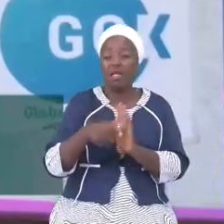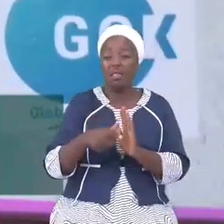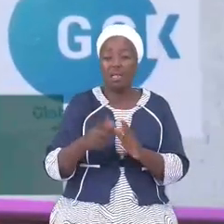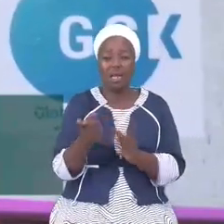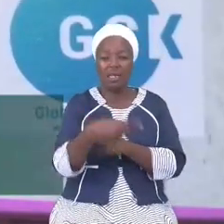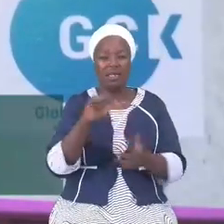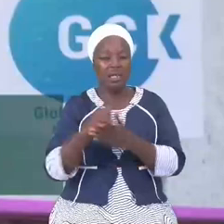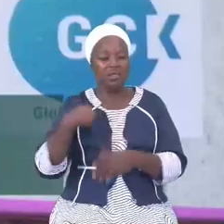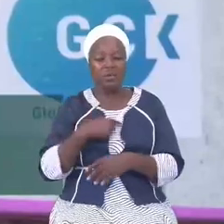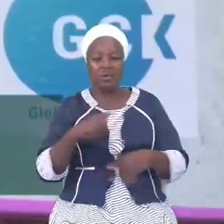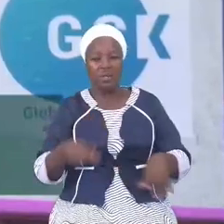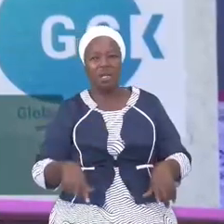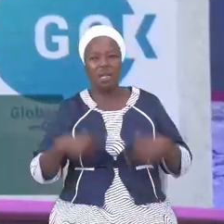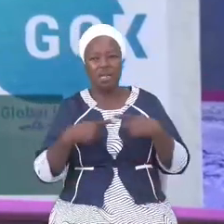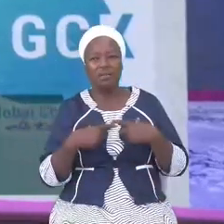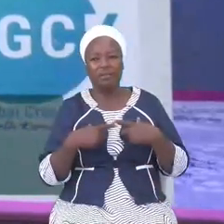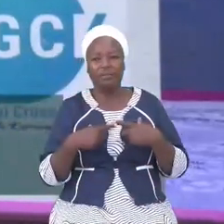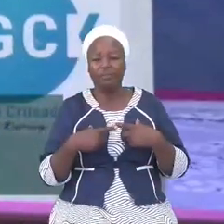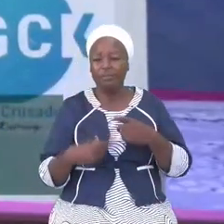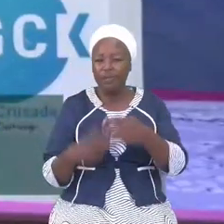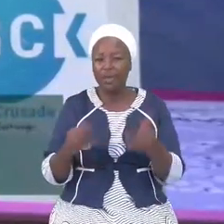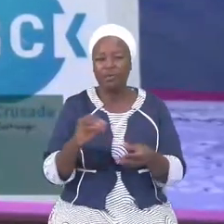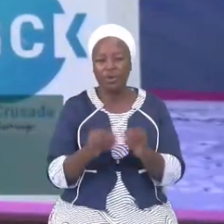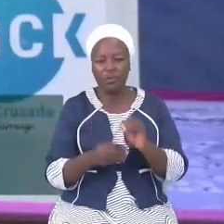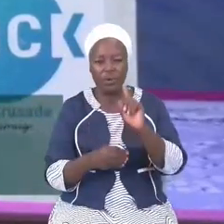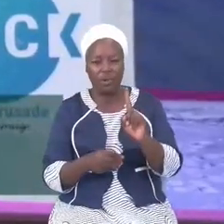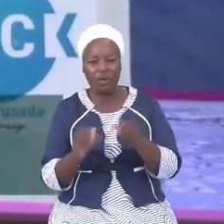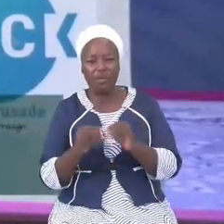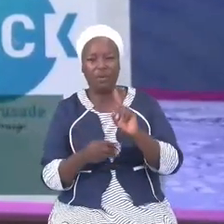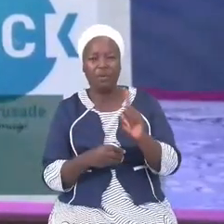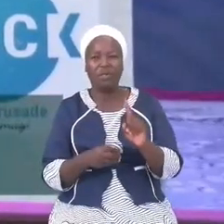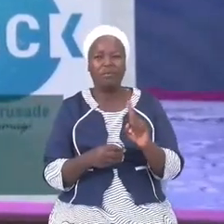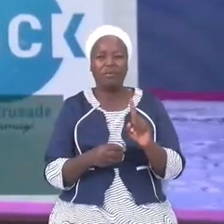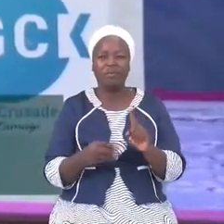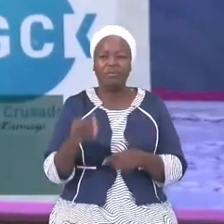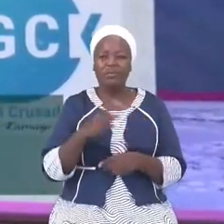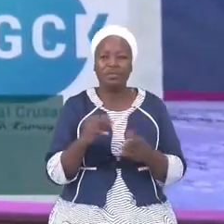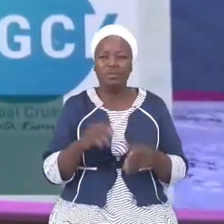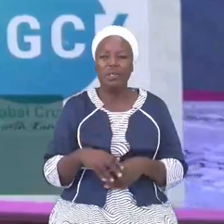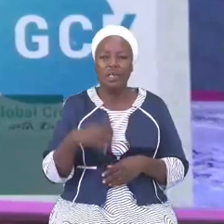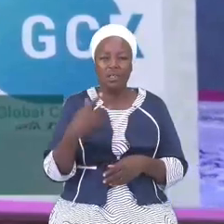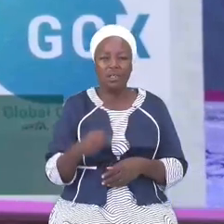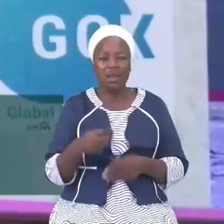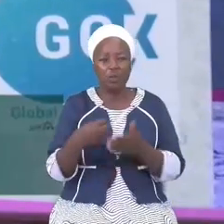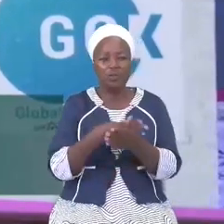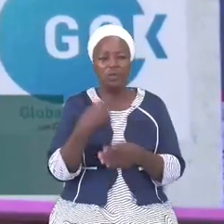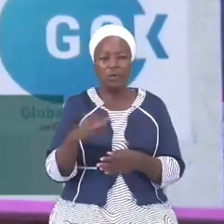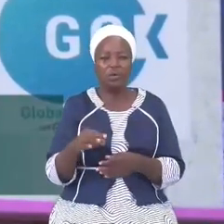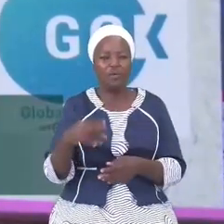des vanités dans les derniers temps. Premier élément, l'observation des vanités